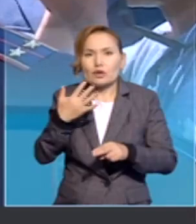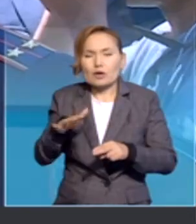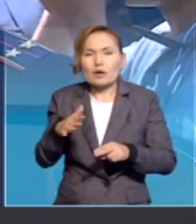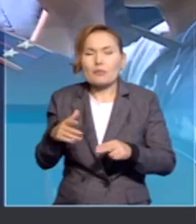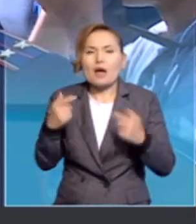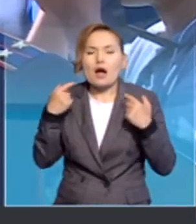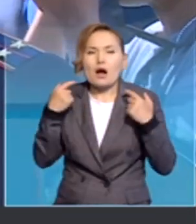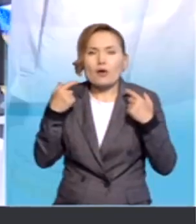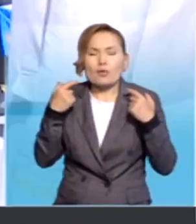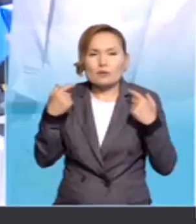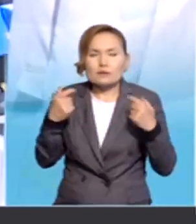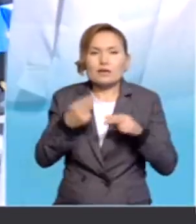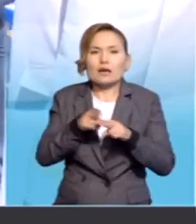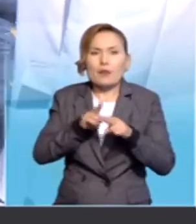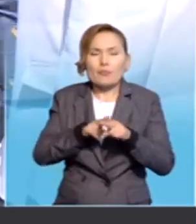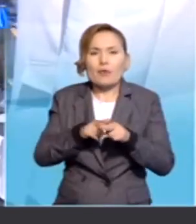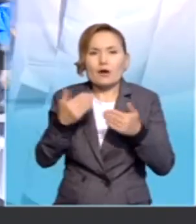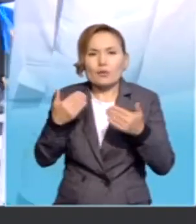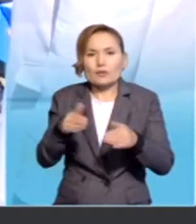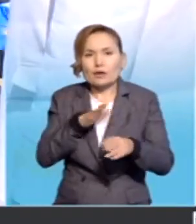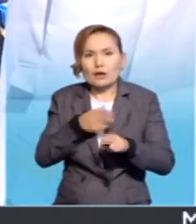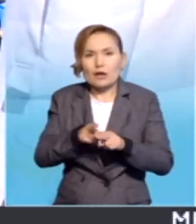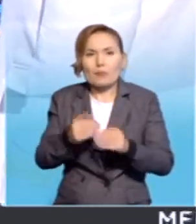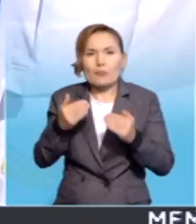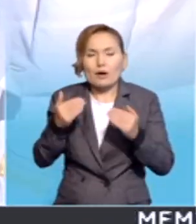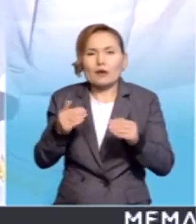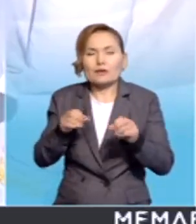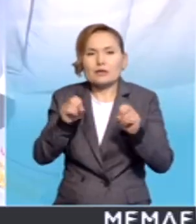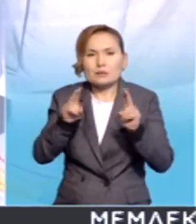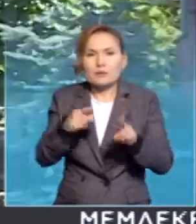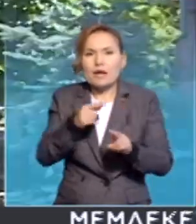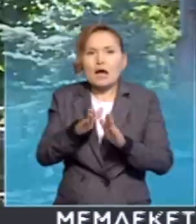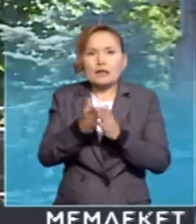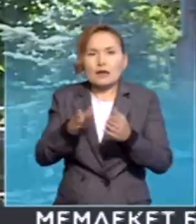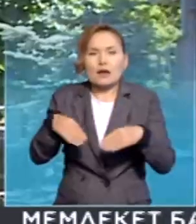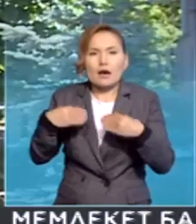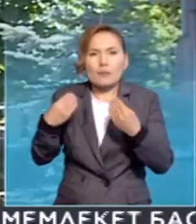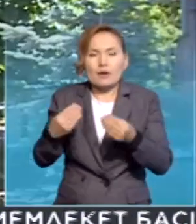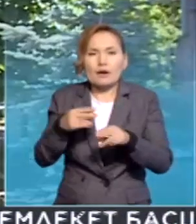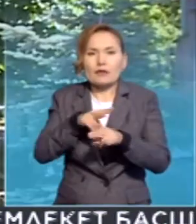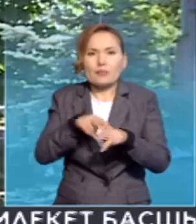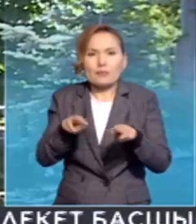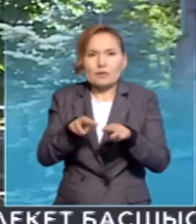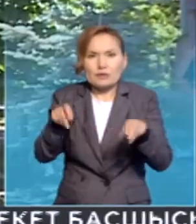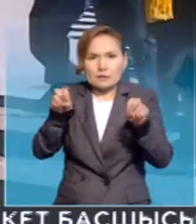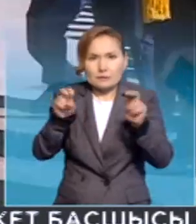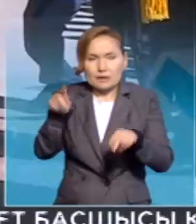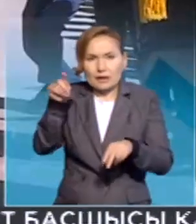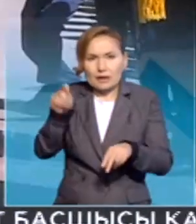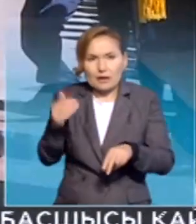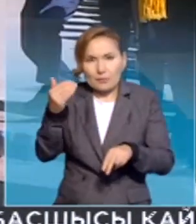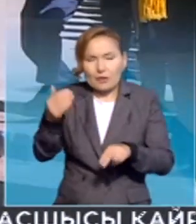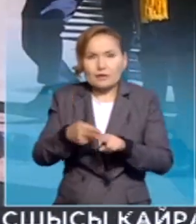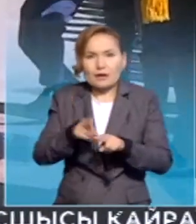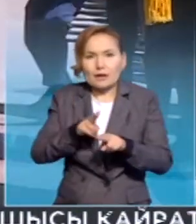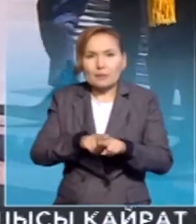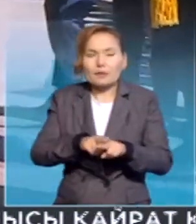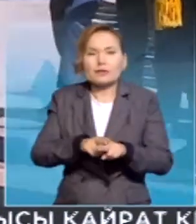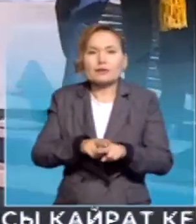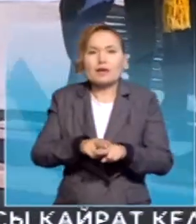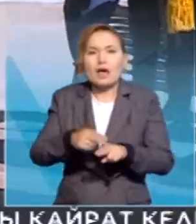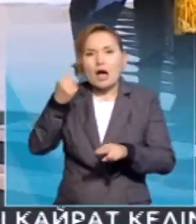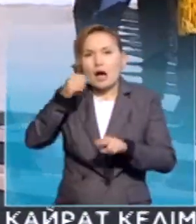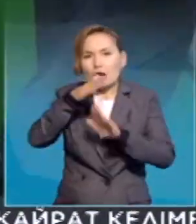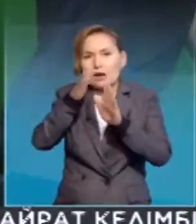10-ы үздік дипломға бітірген. Бүгін түлектерді құттықтап диплом табыстау үшін Ішкі істер министрі арнайы барды. Алдымен Марат Ахметжанов Бәрімбек Бейсеновтың